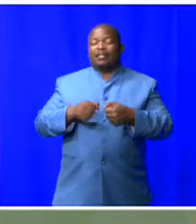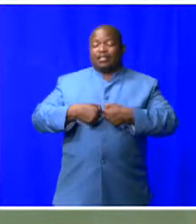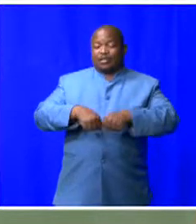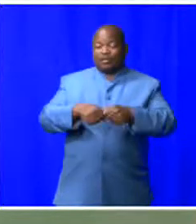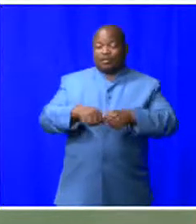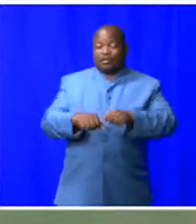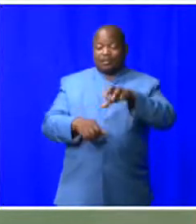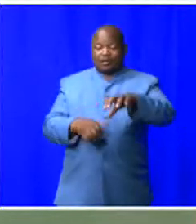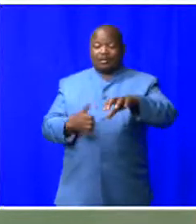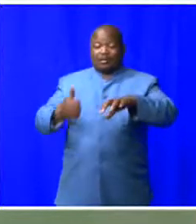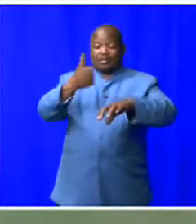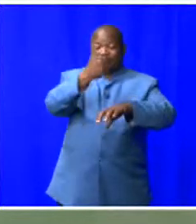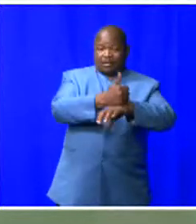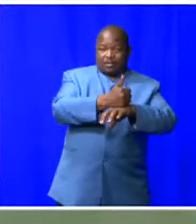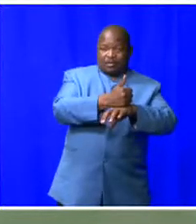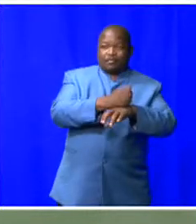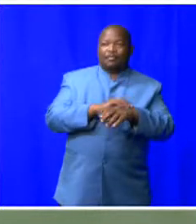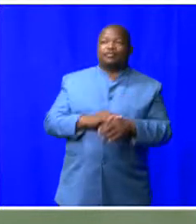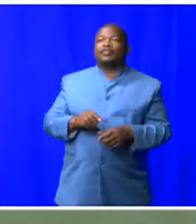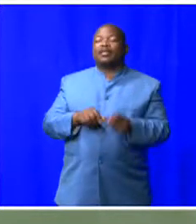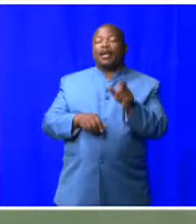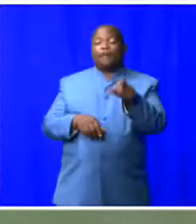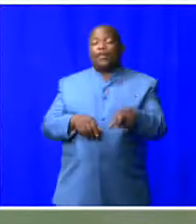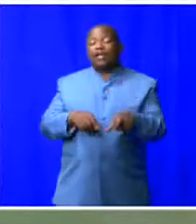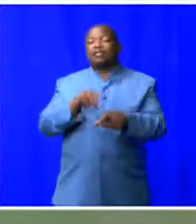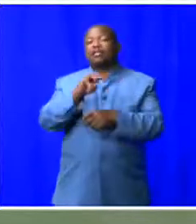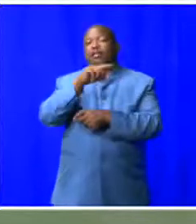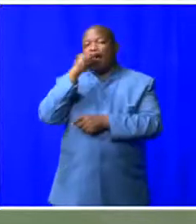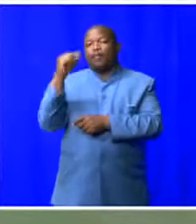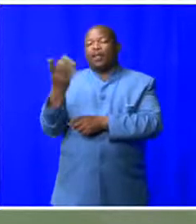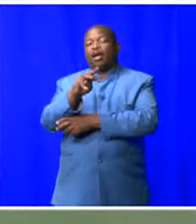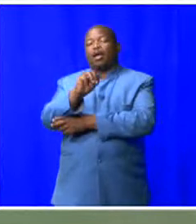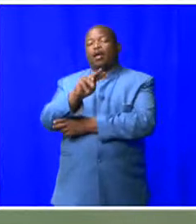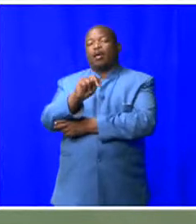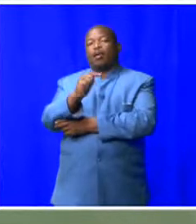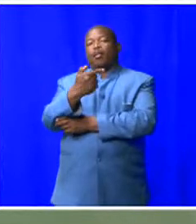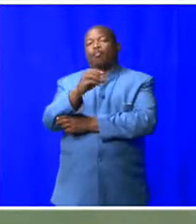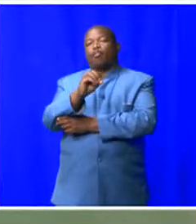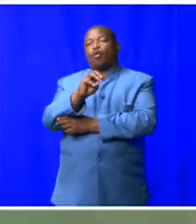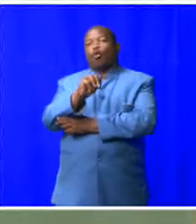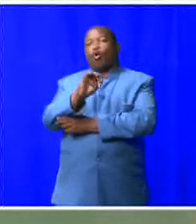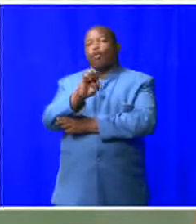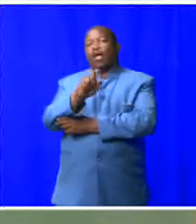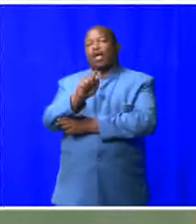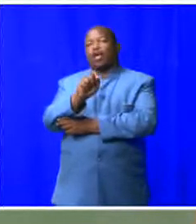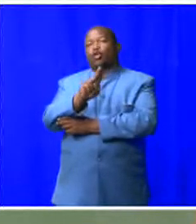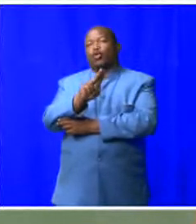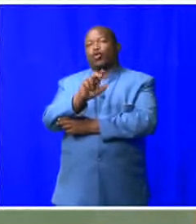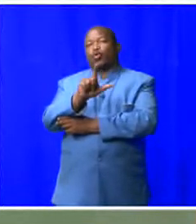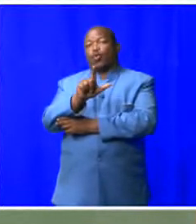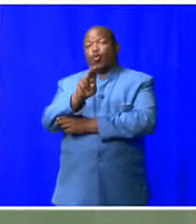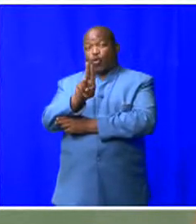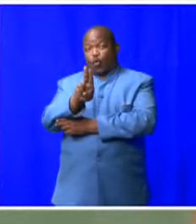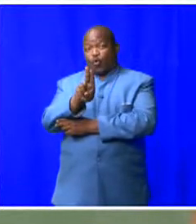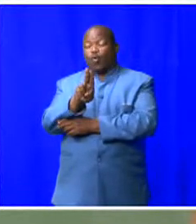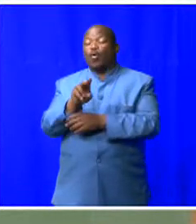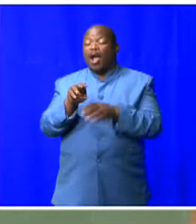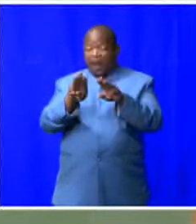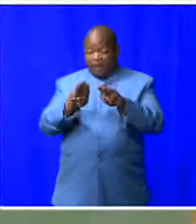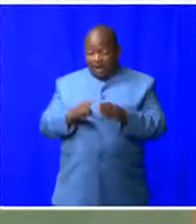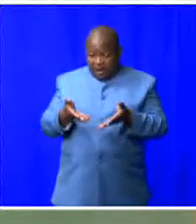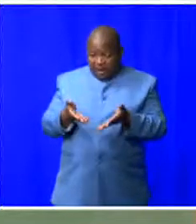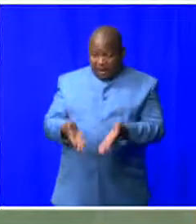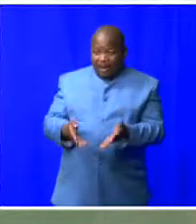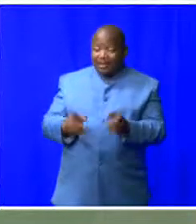mine siyabona ukuthi Mgometulu Raymond wa kholile la kulesikhungo lesi akusho ke kuthi lamavoti lawa ambukele nawe zodwa